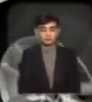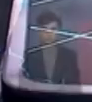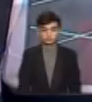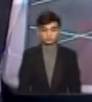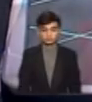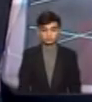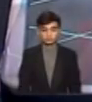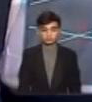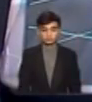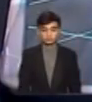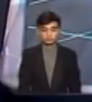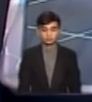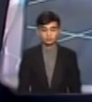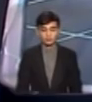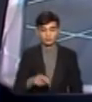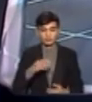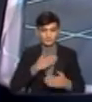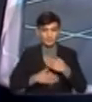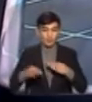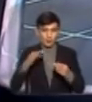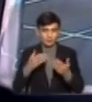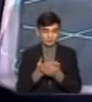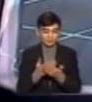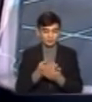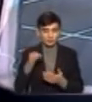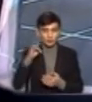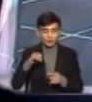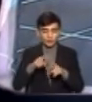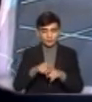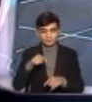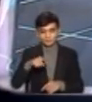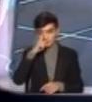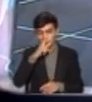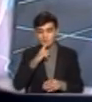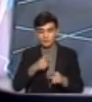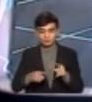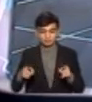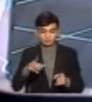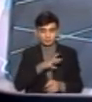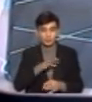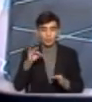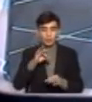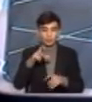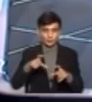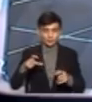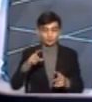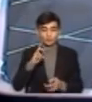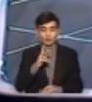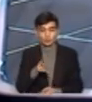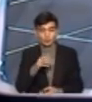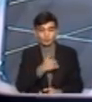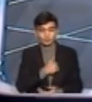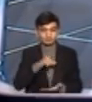Алматы. Қуанышты бөлсең көбейеді. Бір жарым айға жуық көрермендеріміз 2019 жылы өмірінде болған